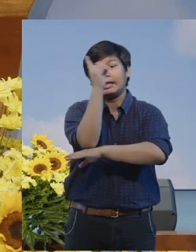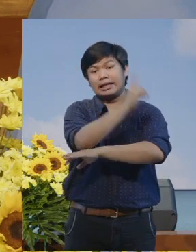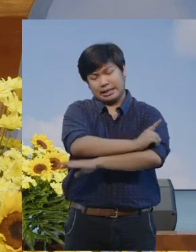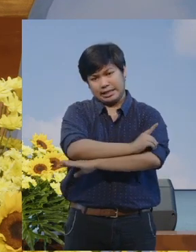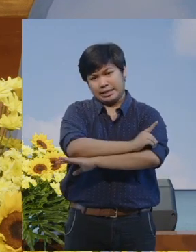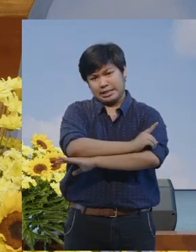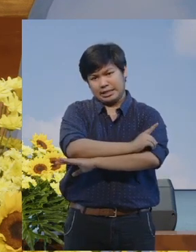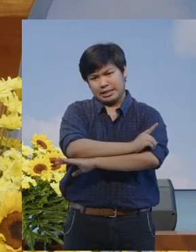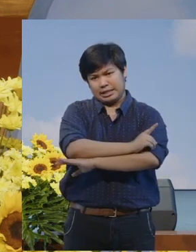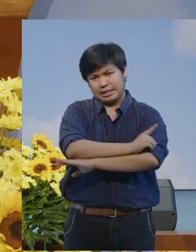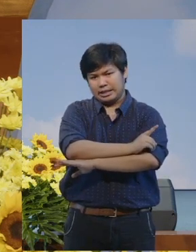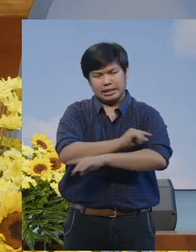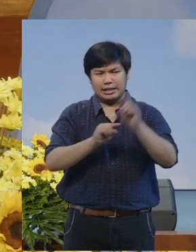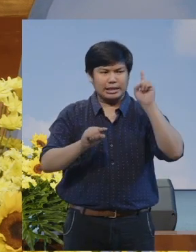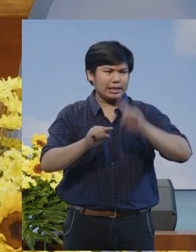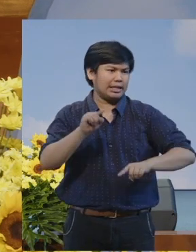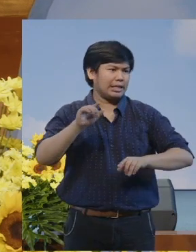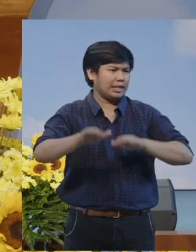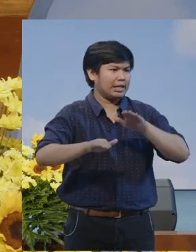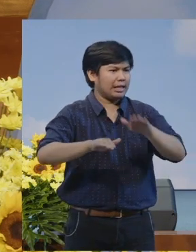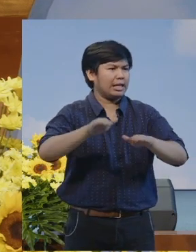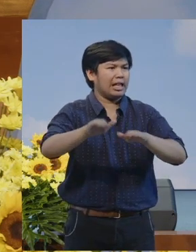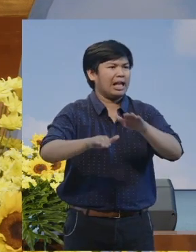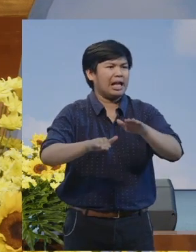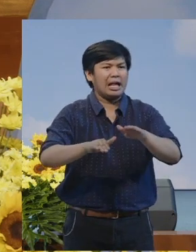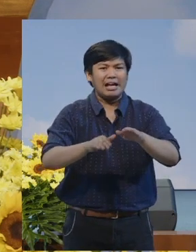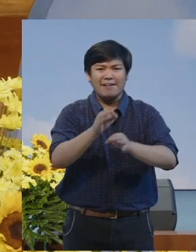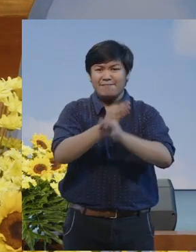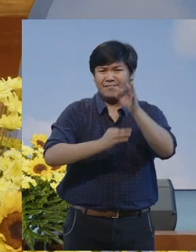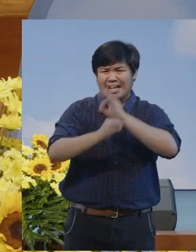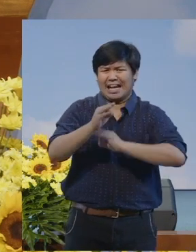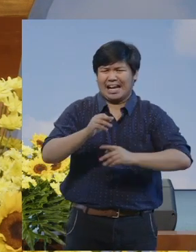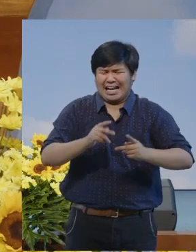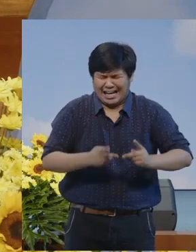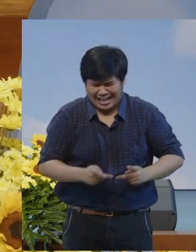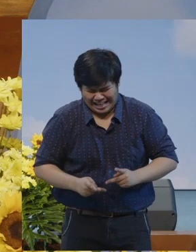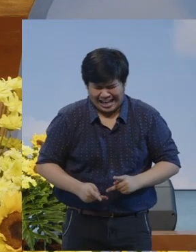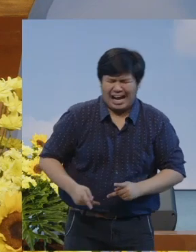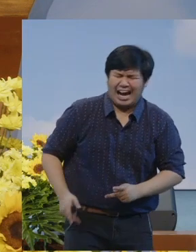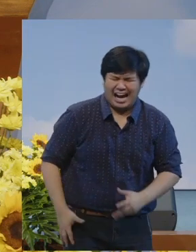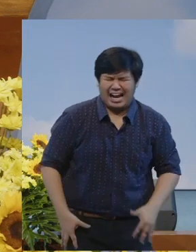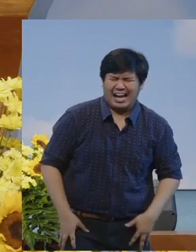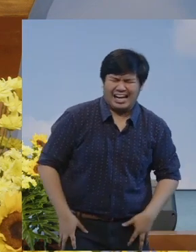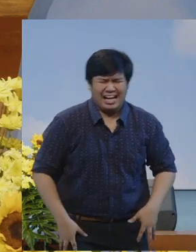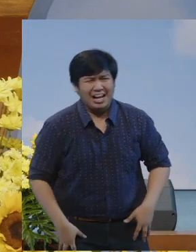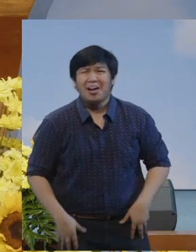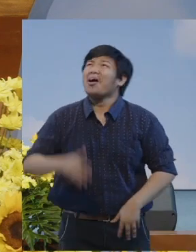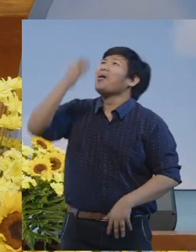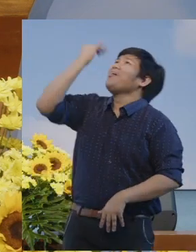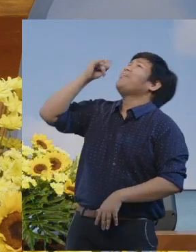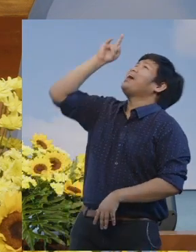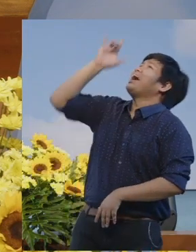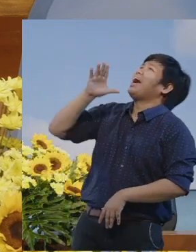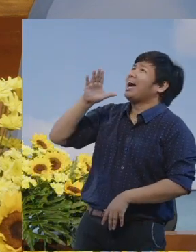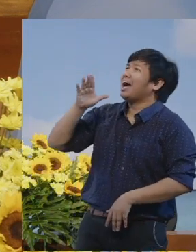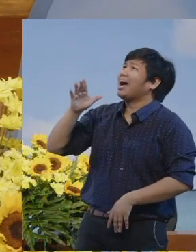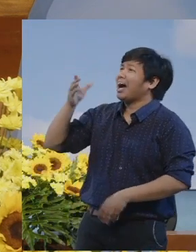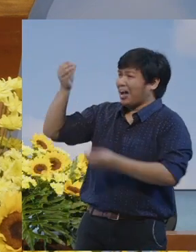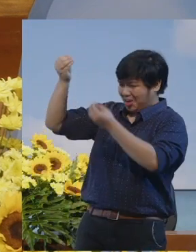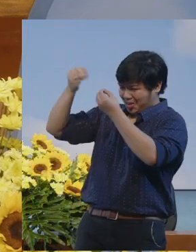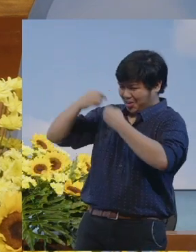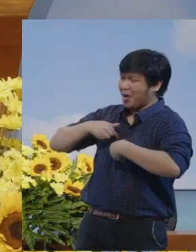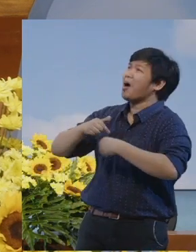nakalakad. Sa pamamaga ng aking mga paa, ang hiyaw ko sa Panginoon, "Bakit, O Diyos,